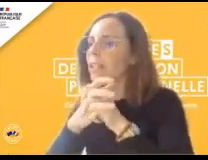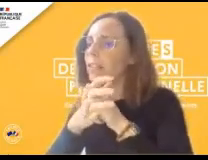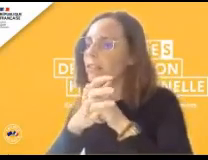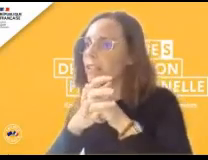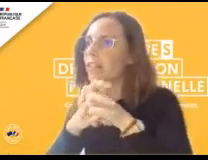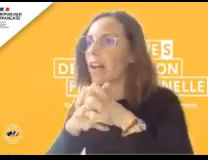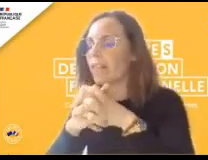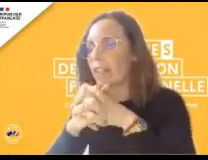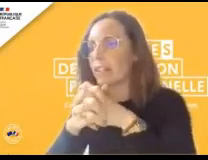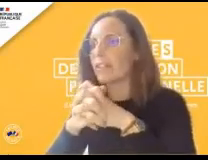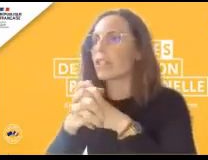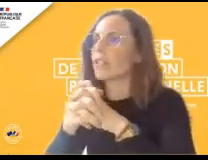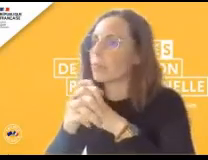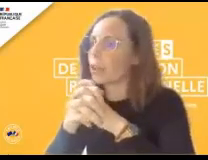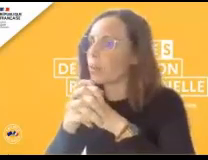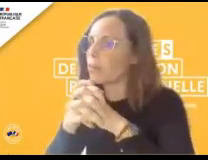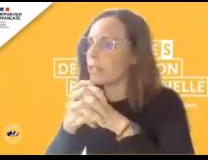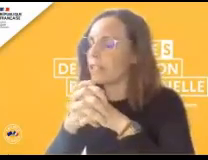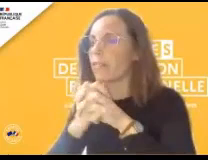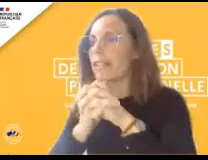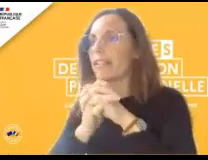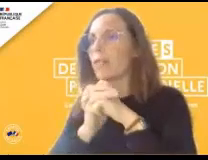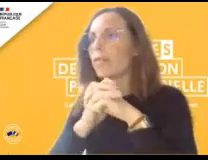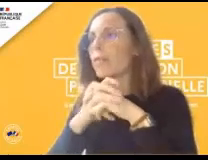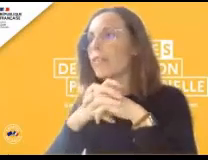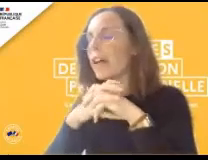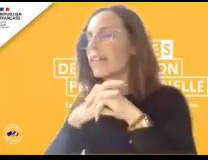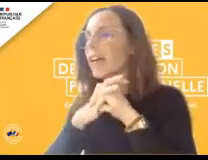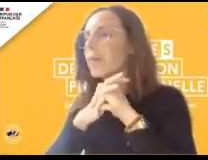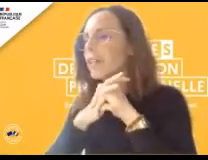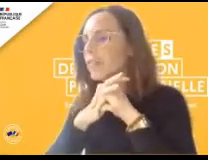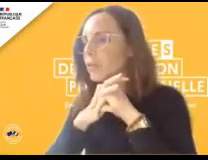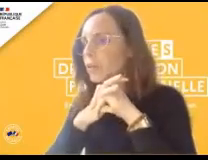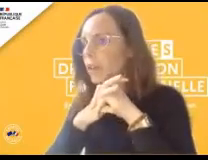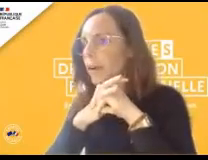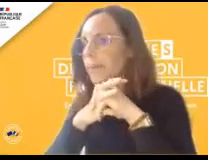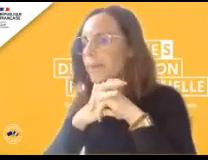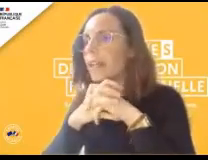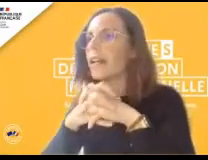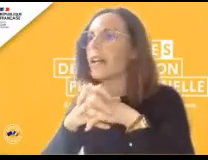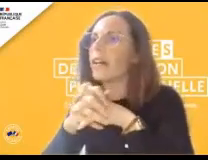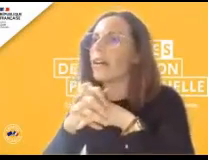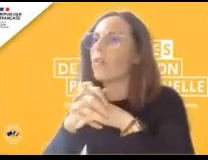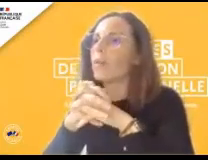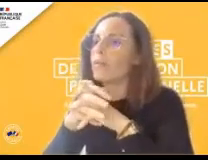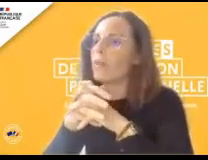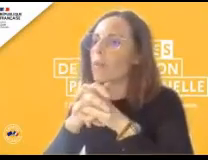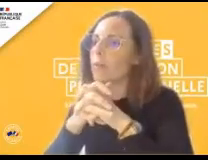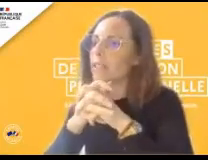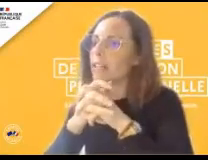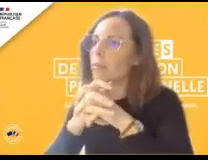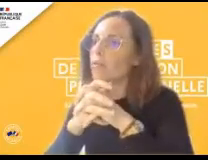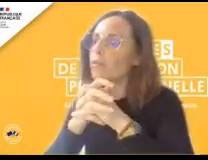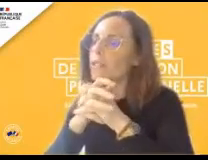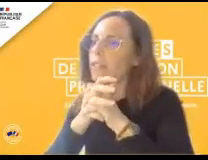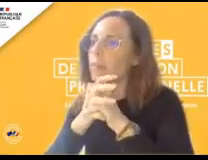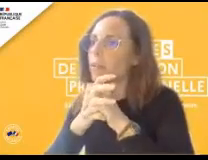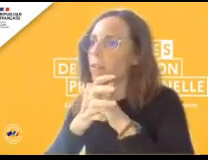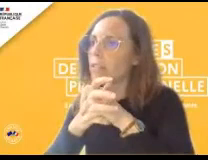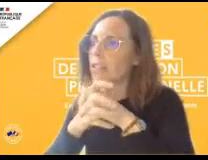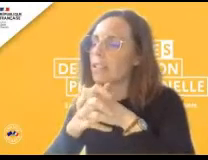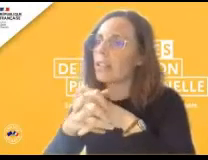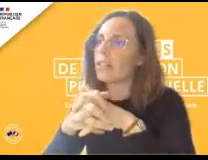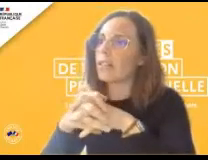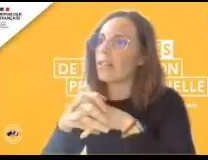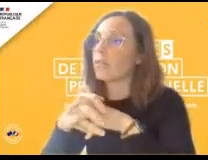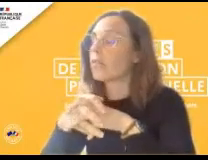de droit privé qui travaillent chez un employeur public. En fait, ce qui compte, c'est le caractère privé du contrat. On va pouvoir accompagner également tous les